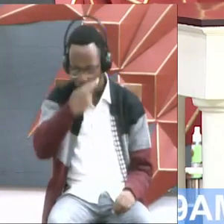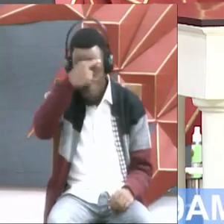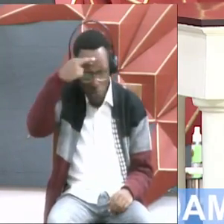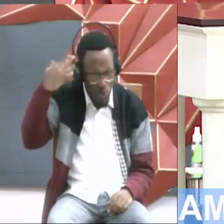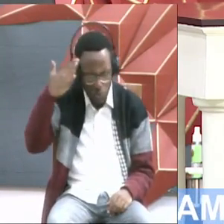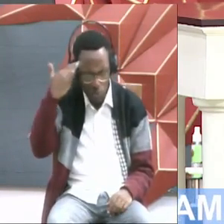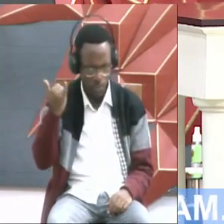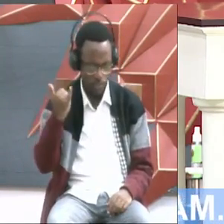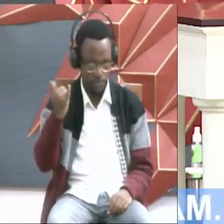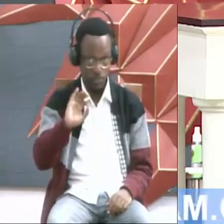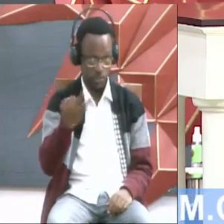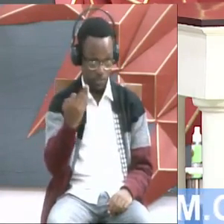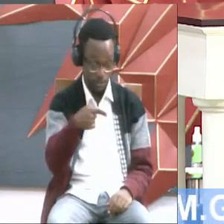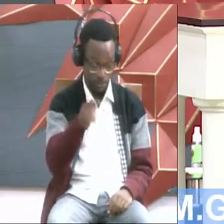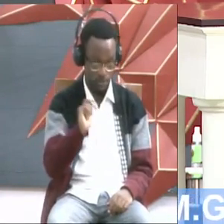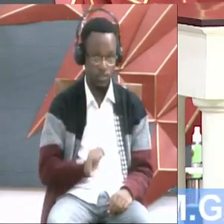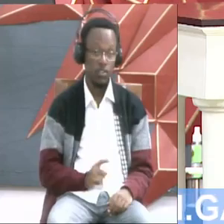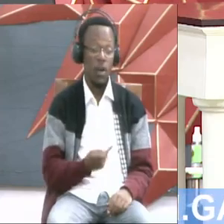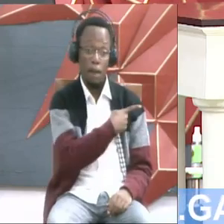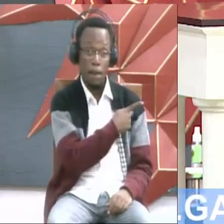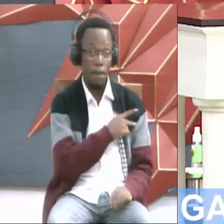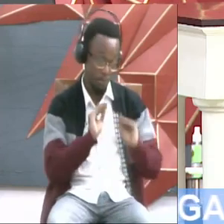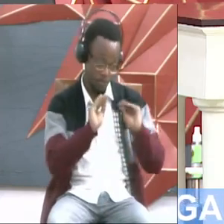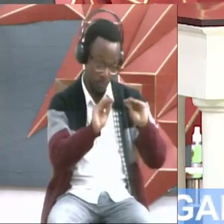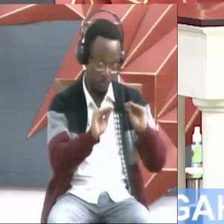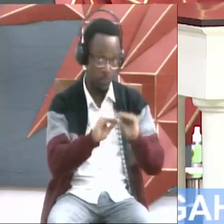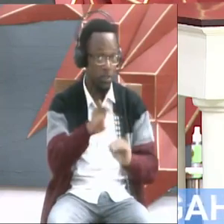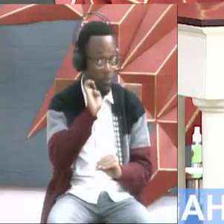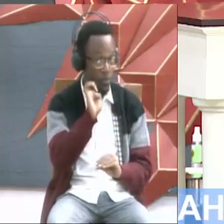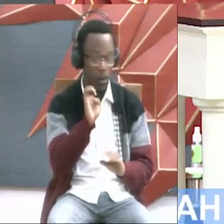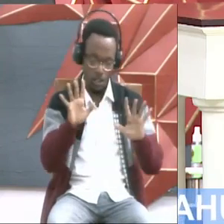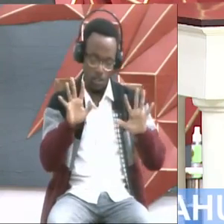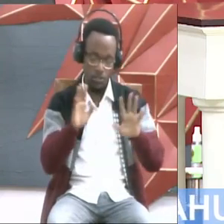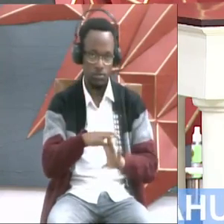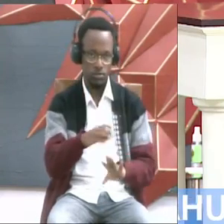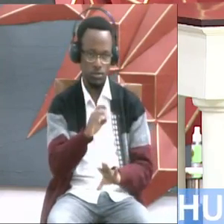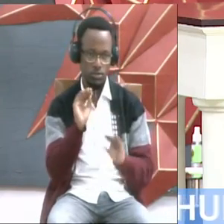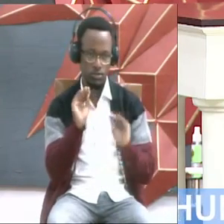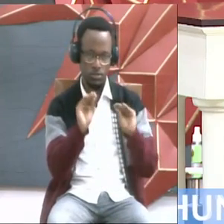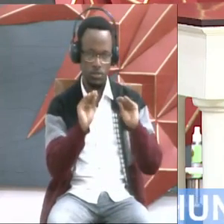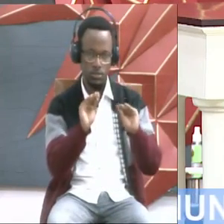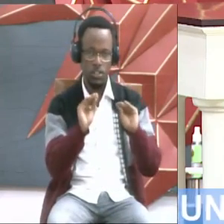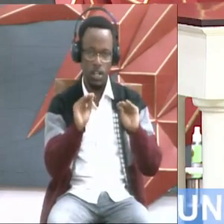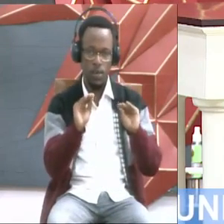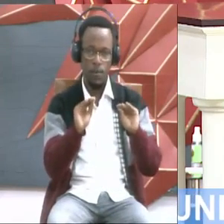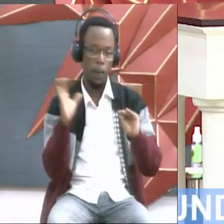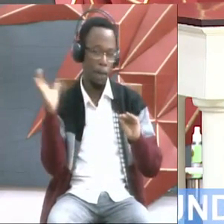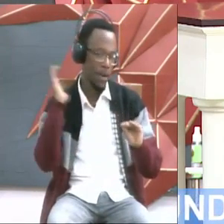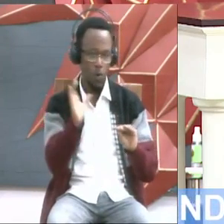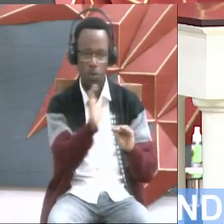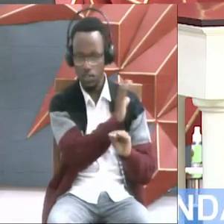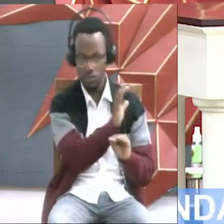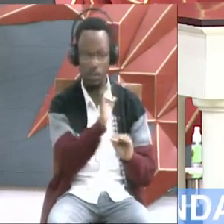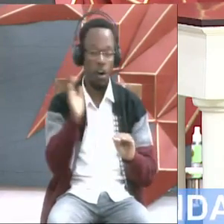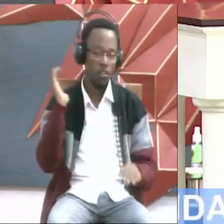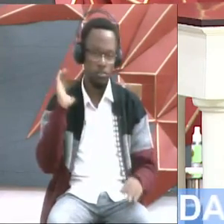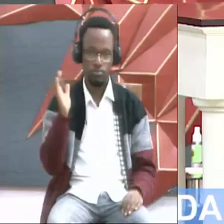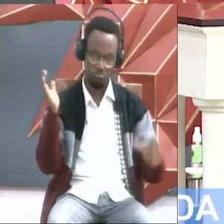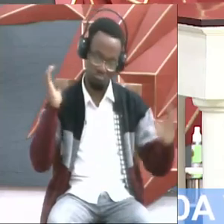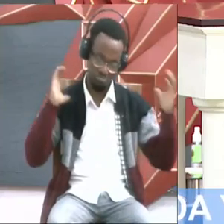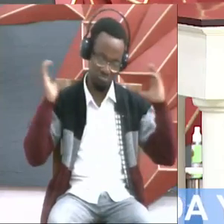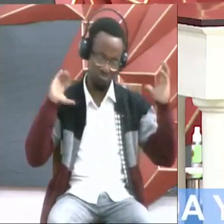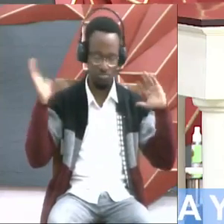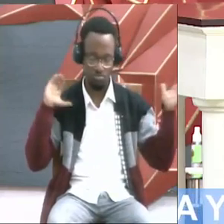ubwa gatatu Pawulo yigishije abafrere mu bikorinto ba kabiri igice cya gatatu yigishije